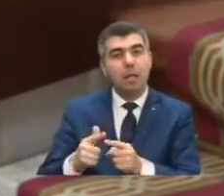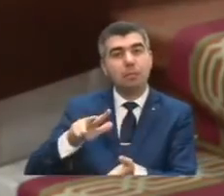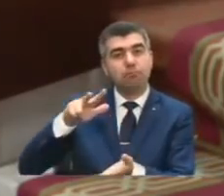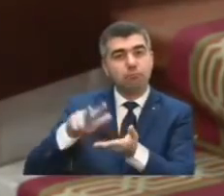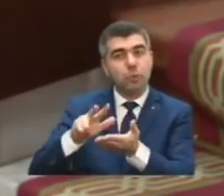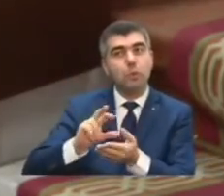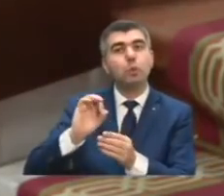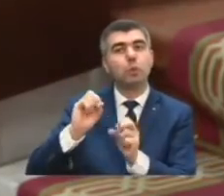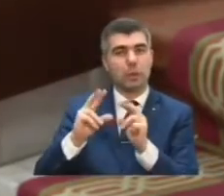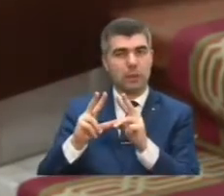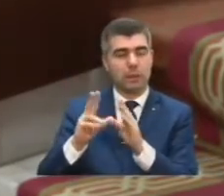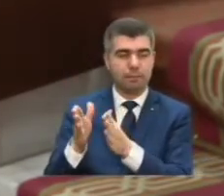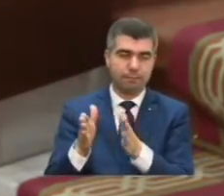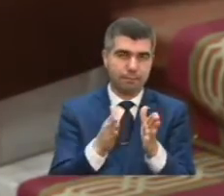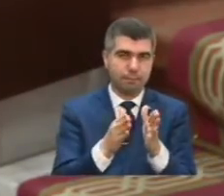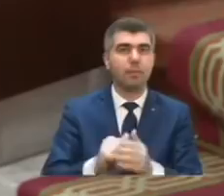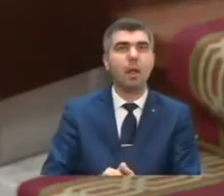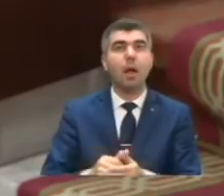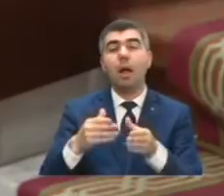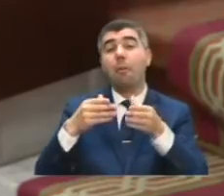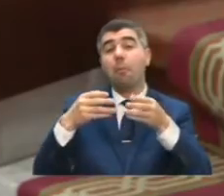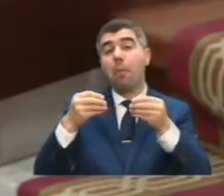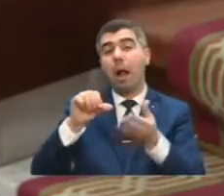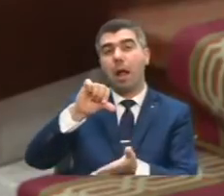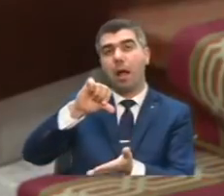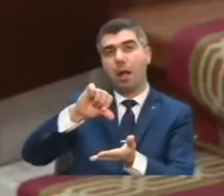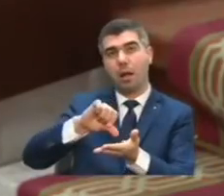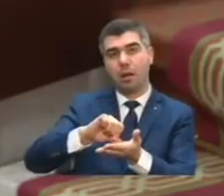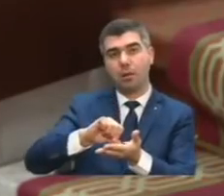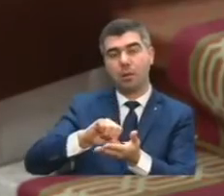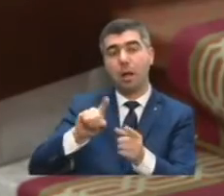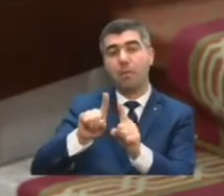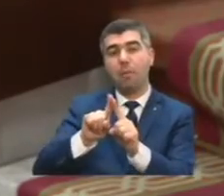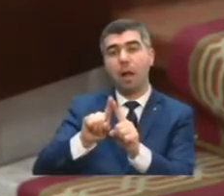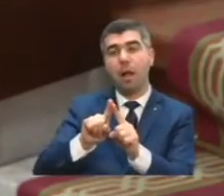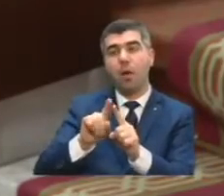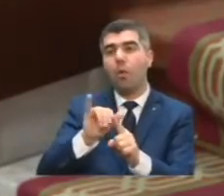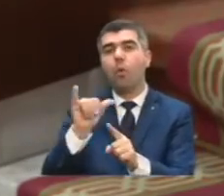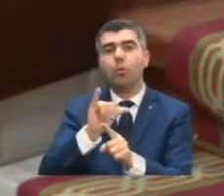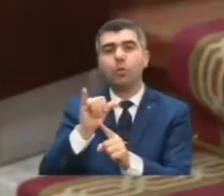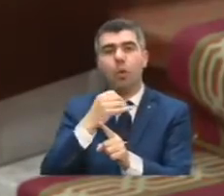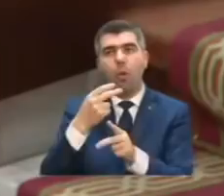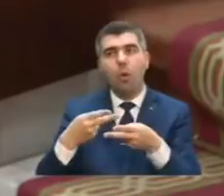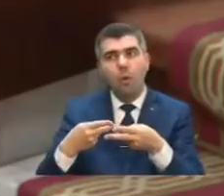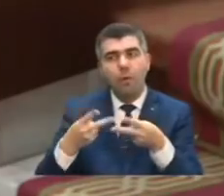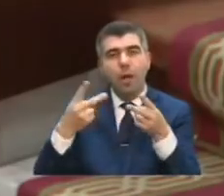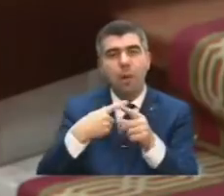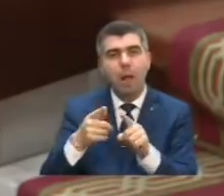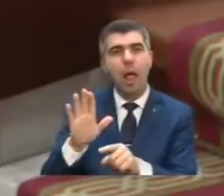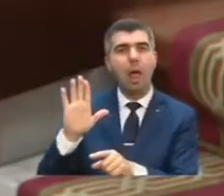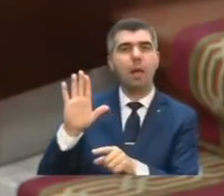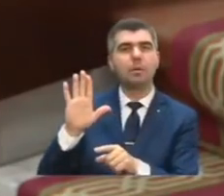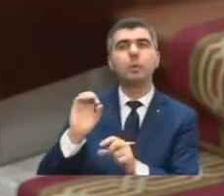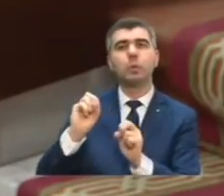بمراكش، سيد النائب بغيت نضبط معاك، متى وعدتك؟ لأنه دابا أنت قلت أمام الرأي العام أنني وعدتك، أنا